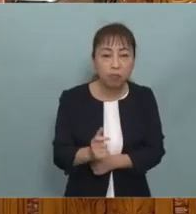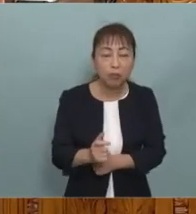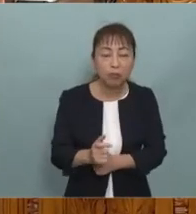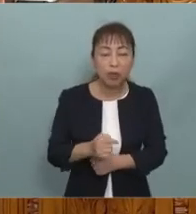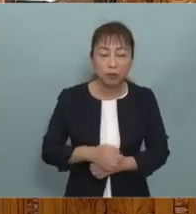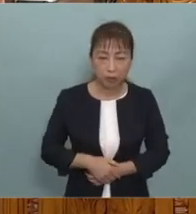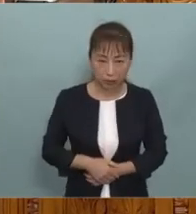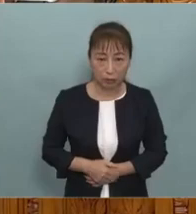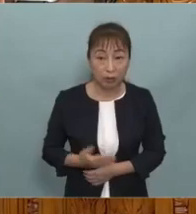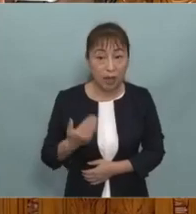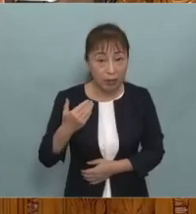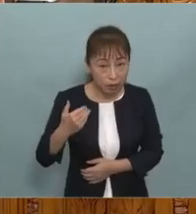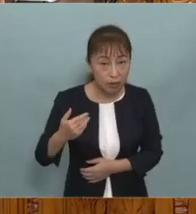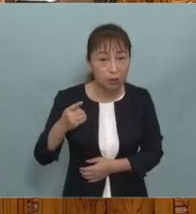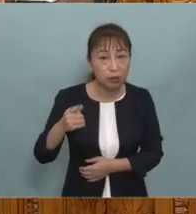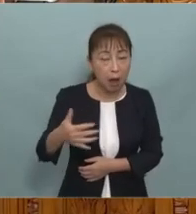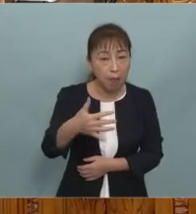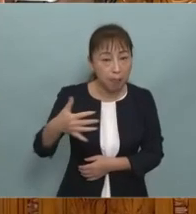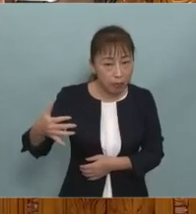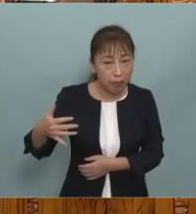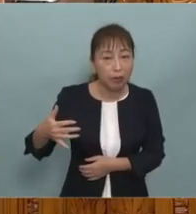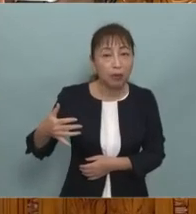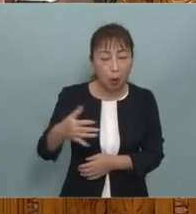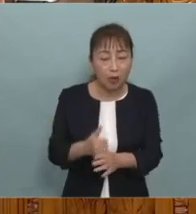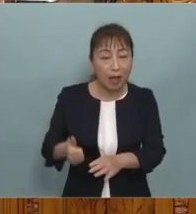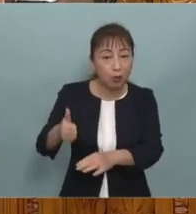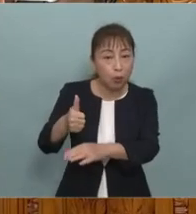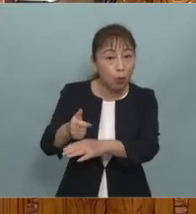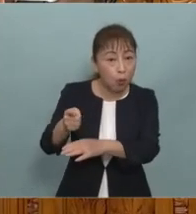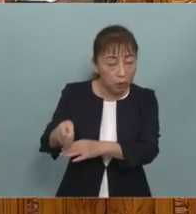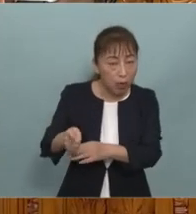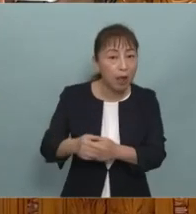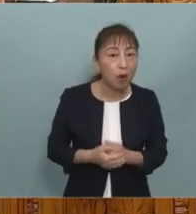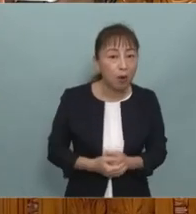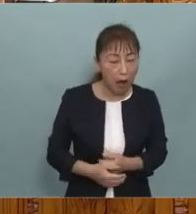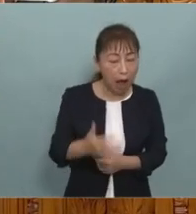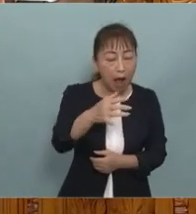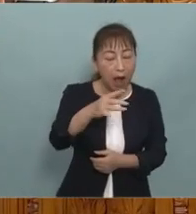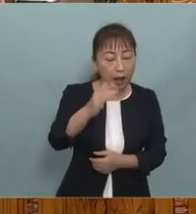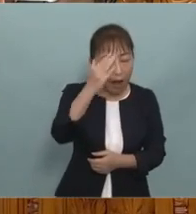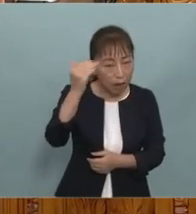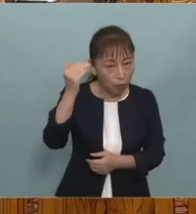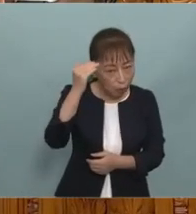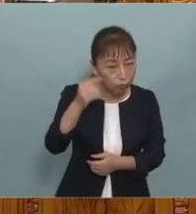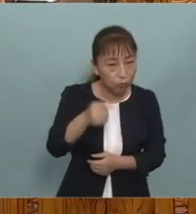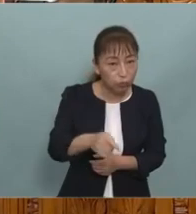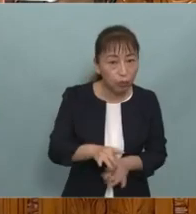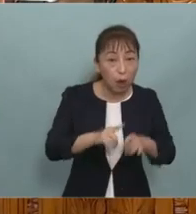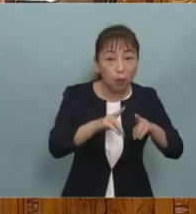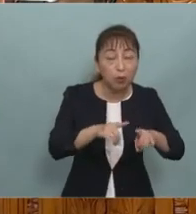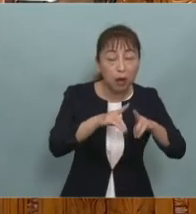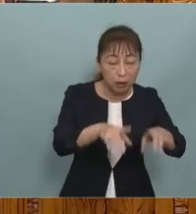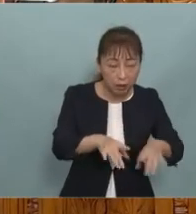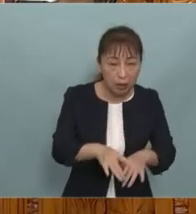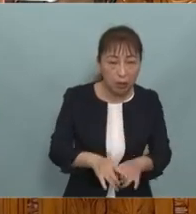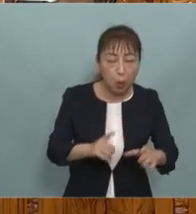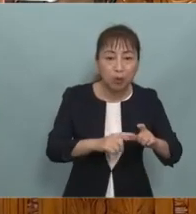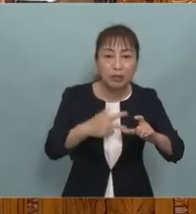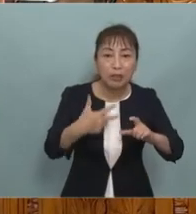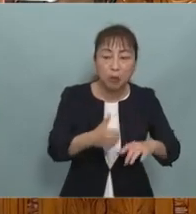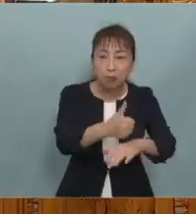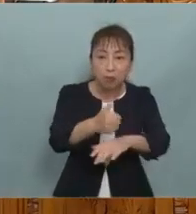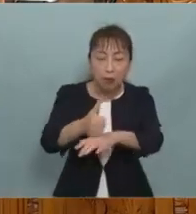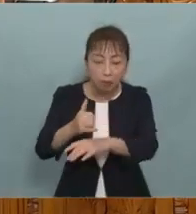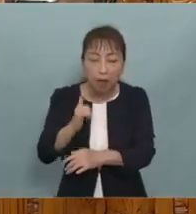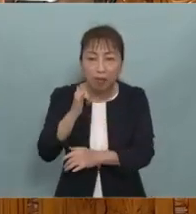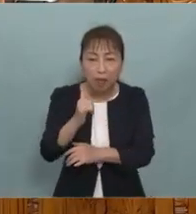早速バイデン米国大統領に加え韓国豪州G7各国の首脳と電話会談を行いまし